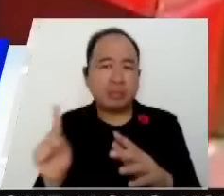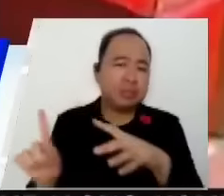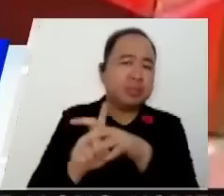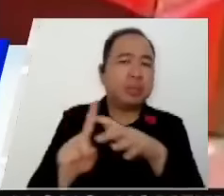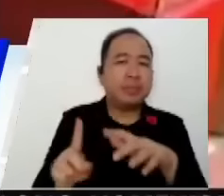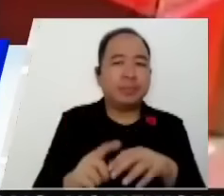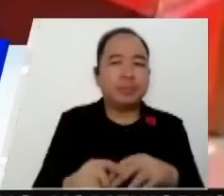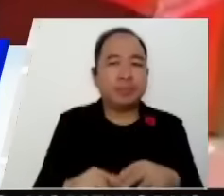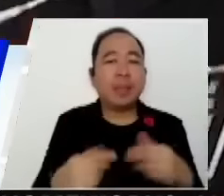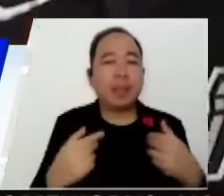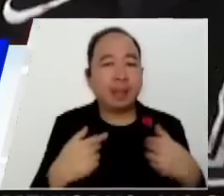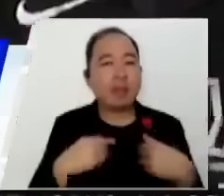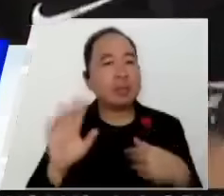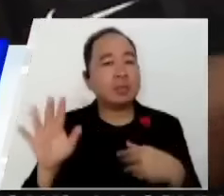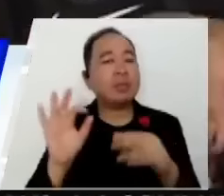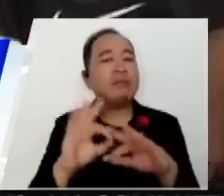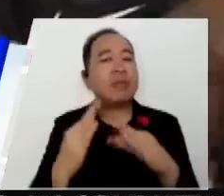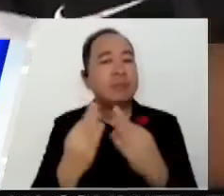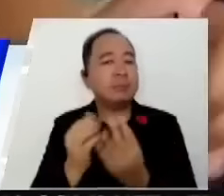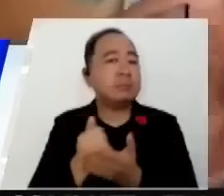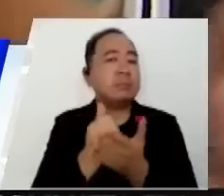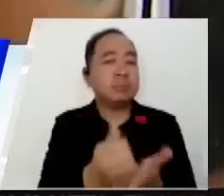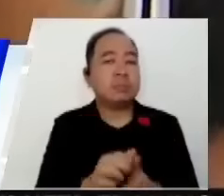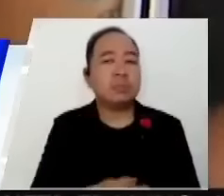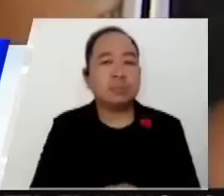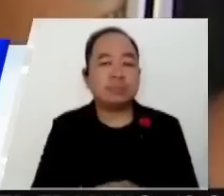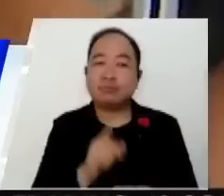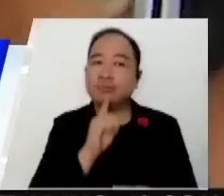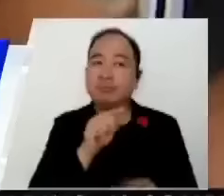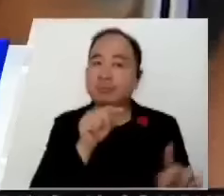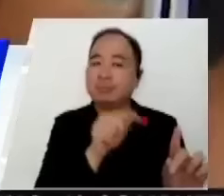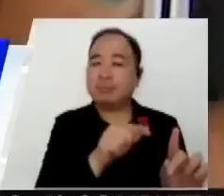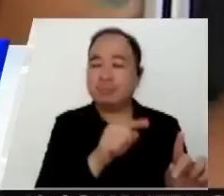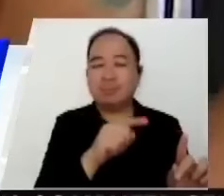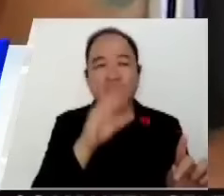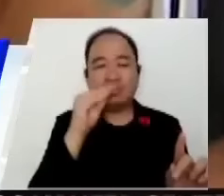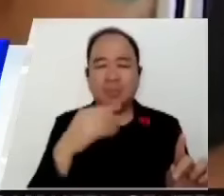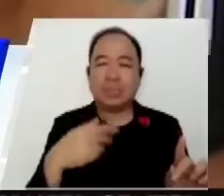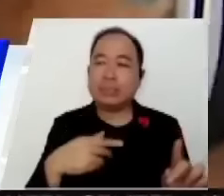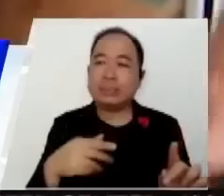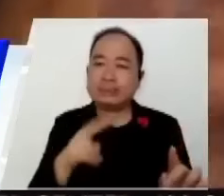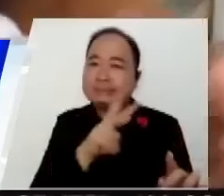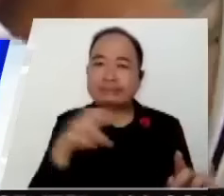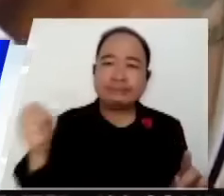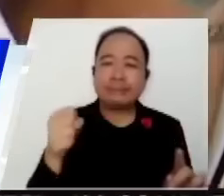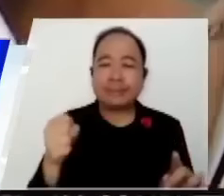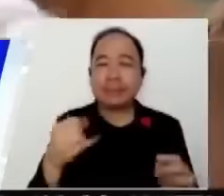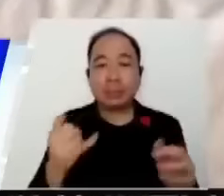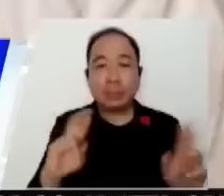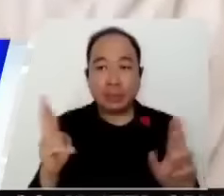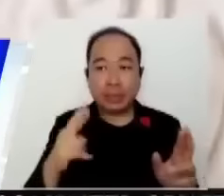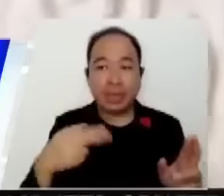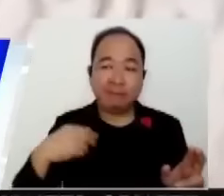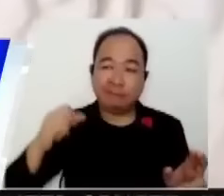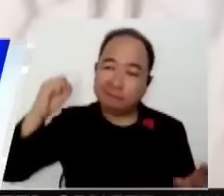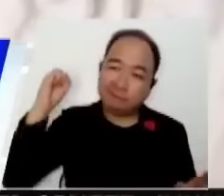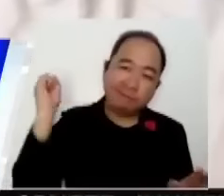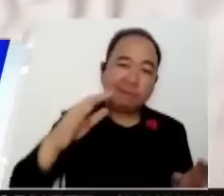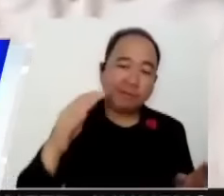ang kanyang pamilya. Nang hamon po talaga, kaya nung time na nang bato na po sila, syempre umawat na po